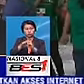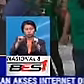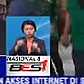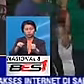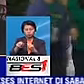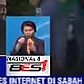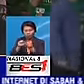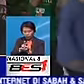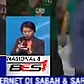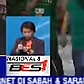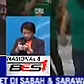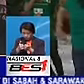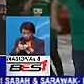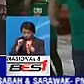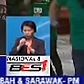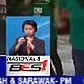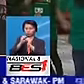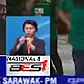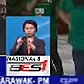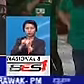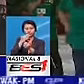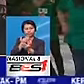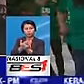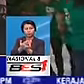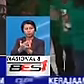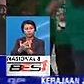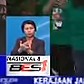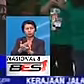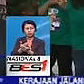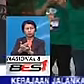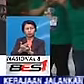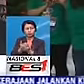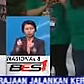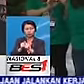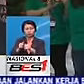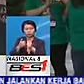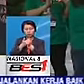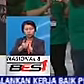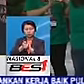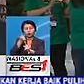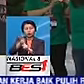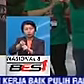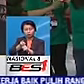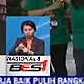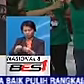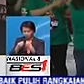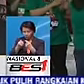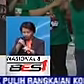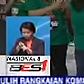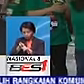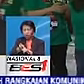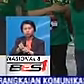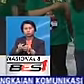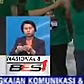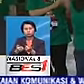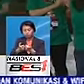mengajar kita untuk berkomunikasi dengan baik itu mengaj kita untuk mengikut arahan juga dapat meng kita